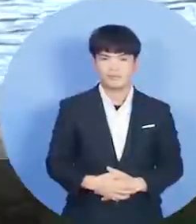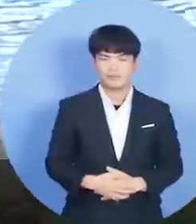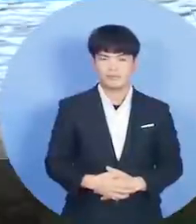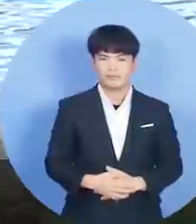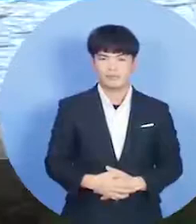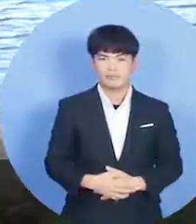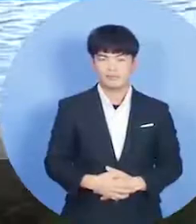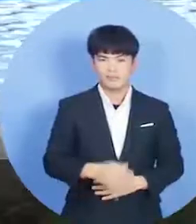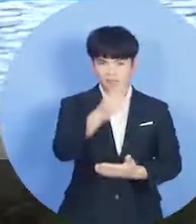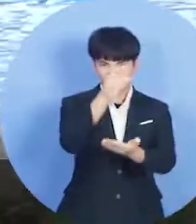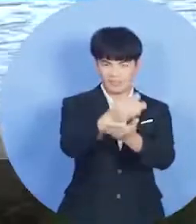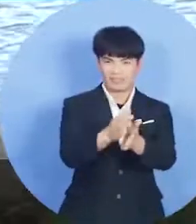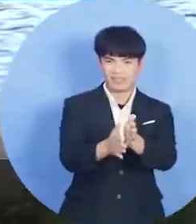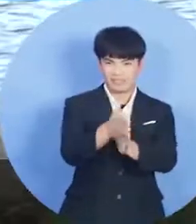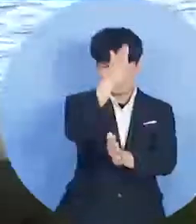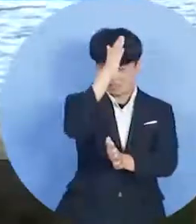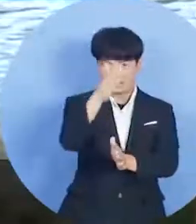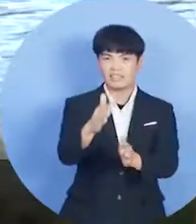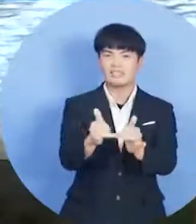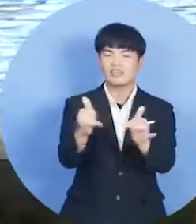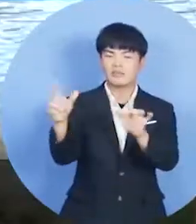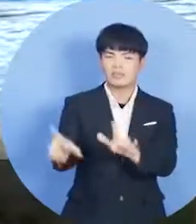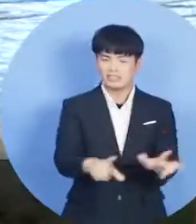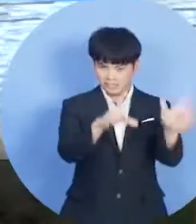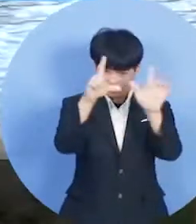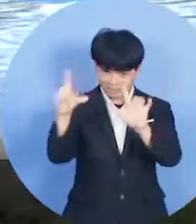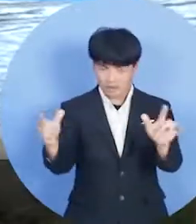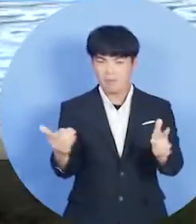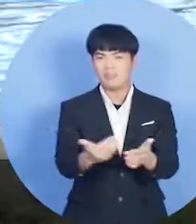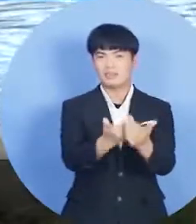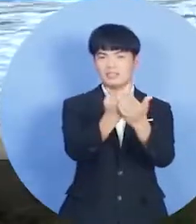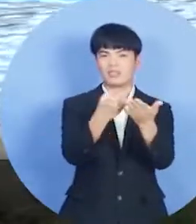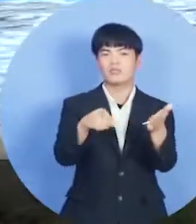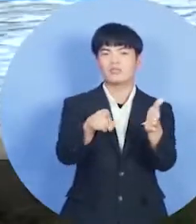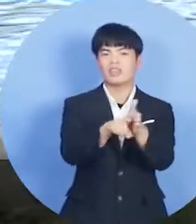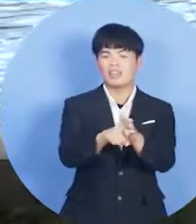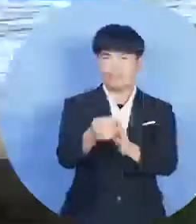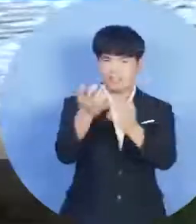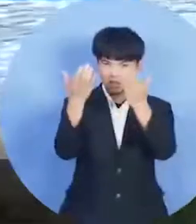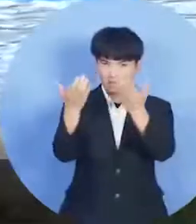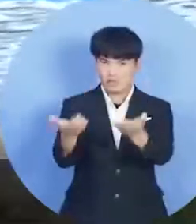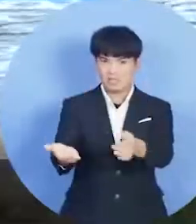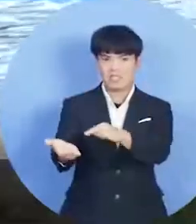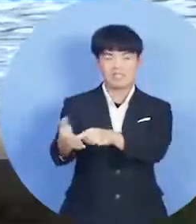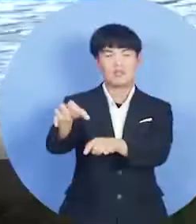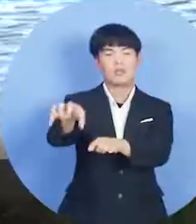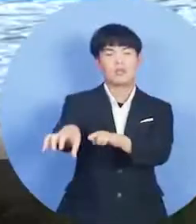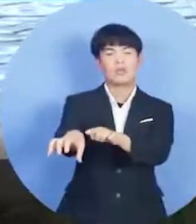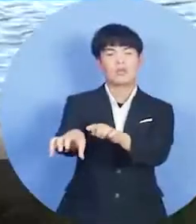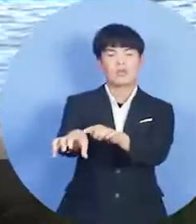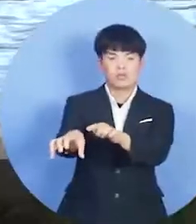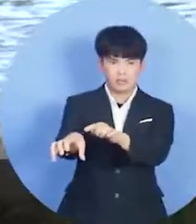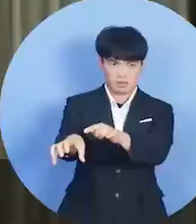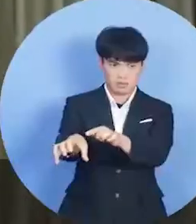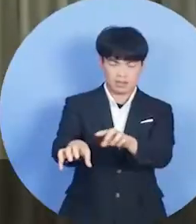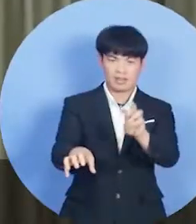천안시가 시민의 삶의 질 향상을 위한 여가 공간이 되어줄 천안 삼거리공원 명품화 사업에 청사진을